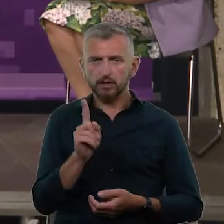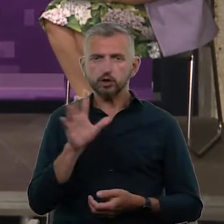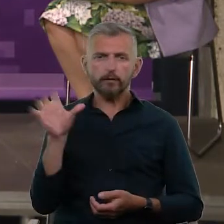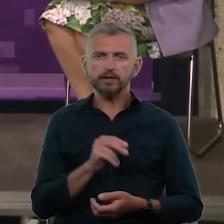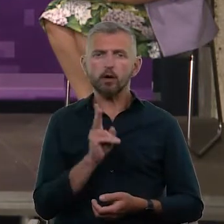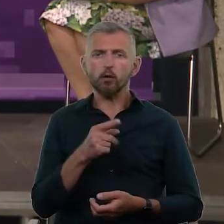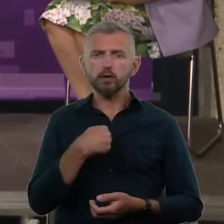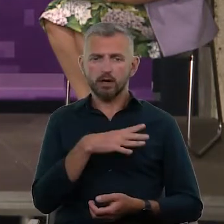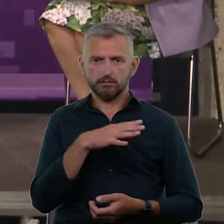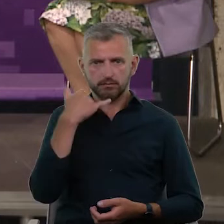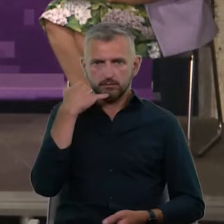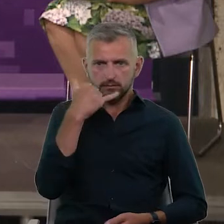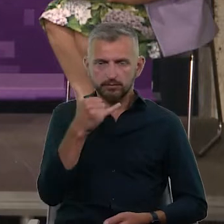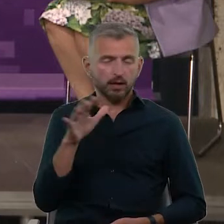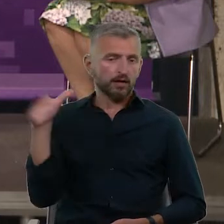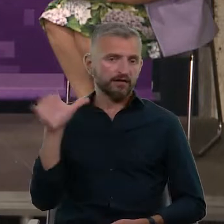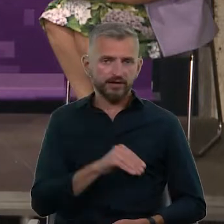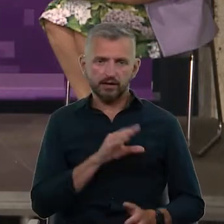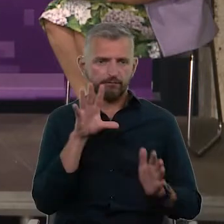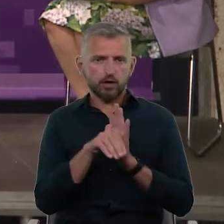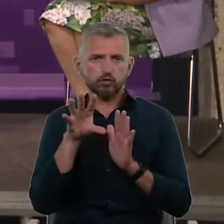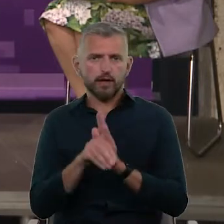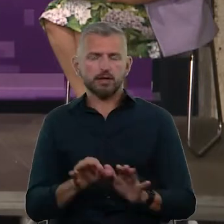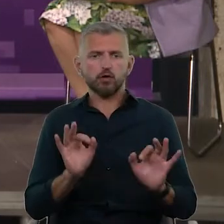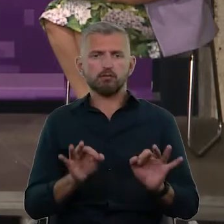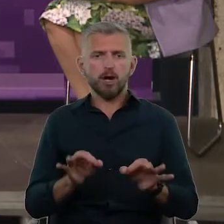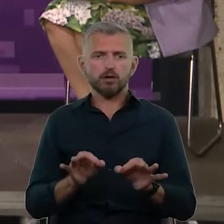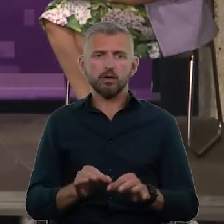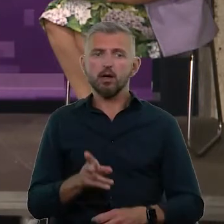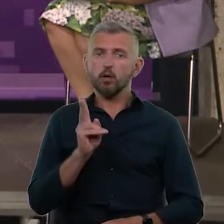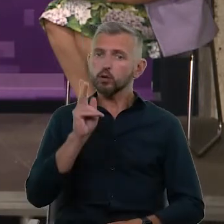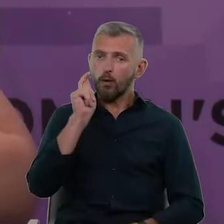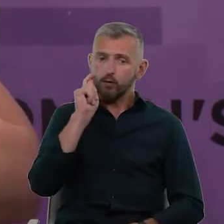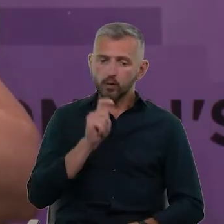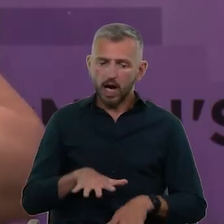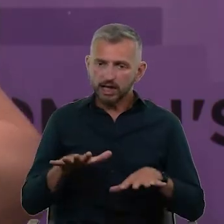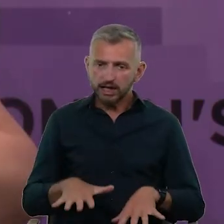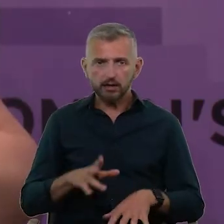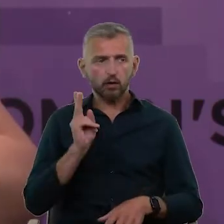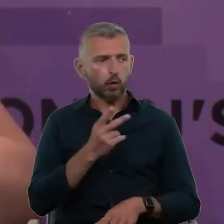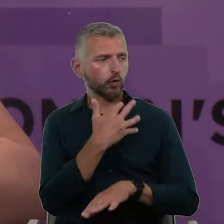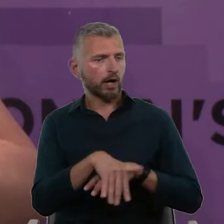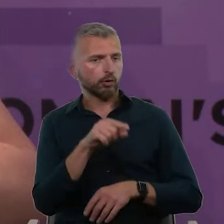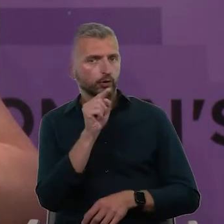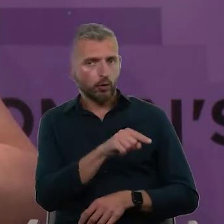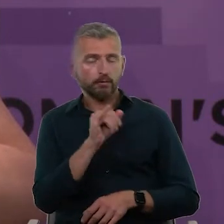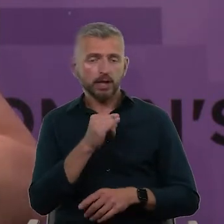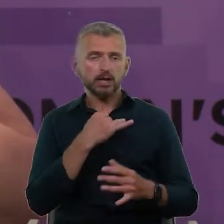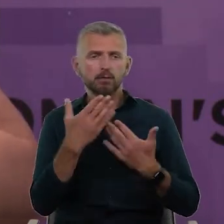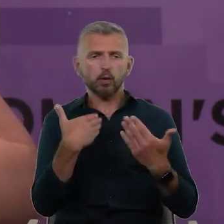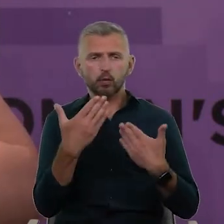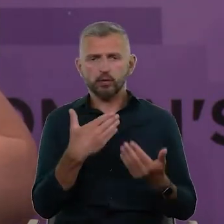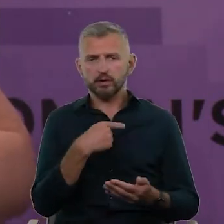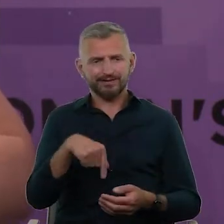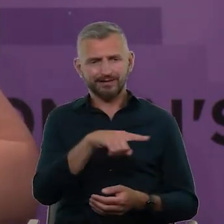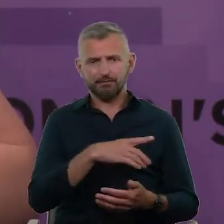кому я телефонувала, всі влаштувалися нормально. Хто в Україні, хто за кордоном, і спілкуюся з ними до